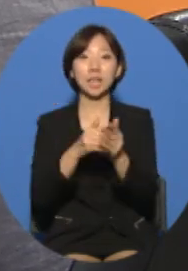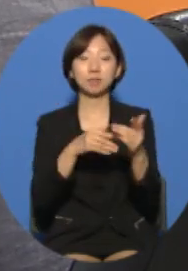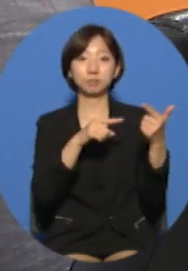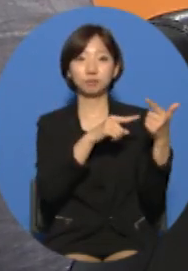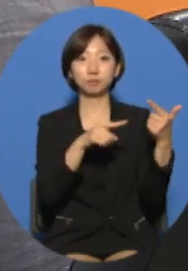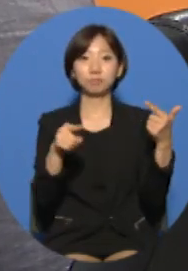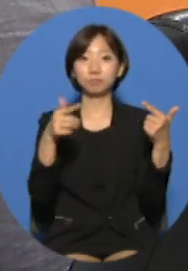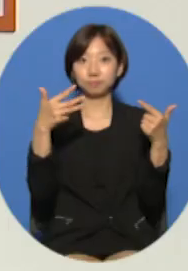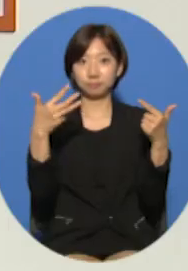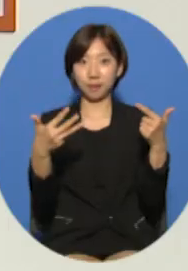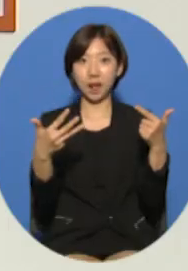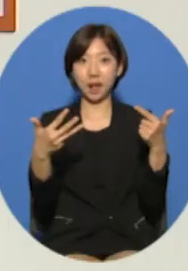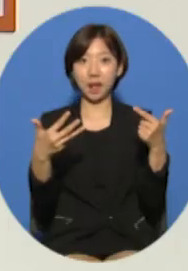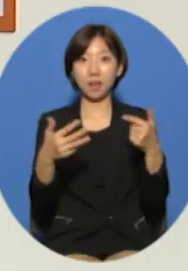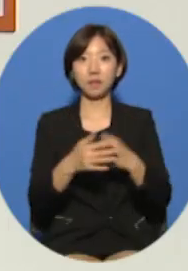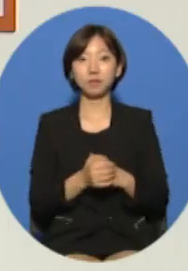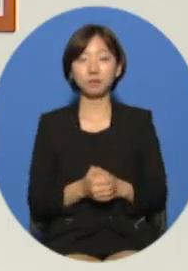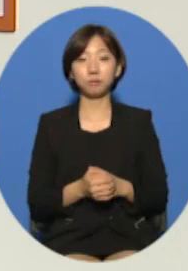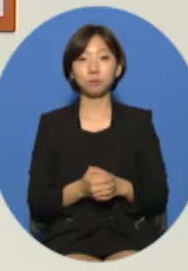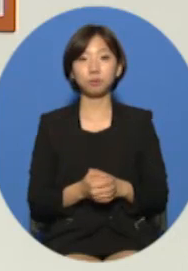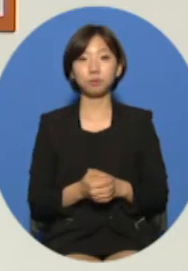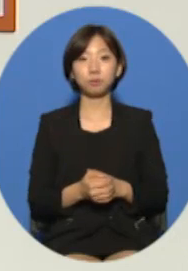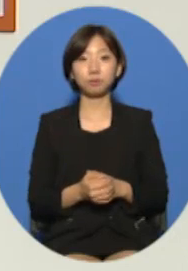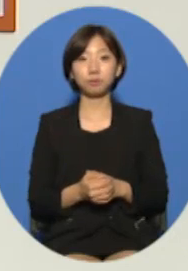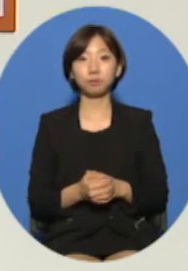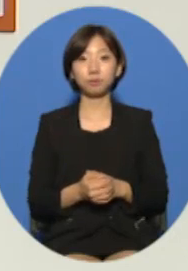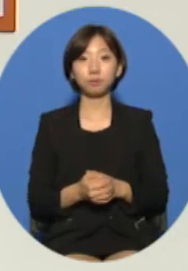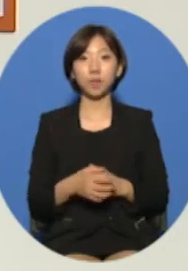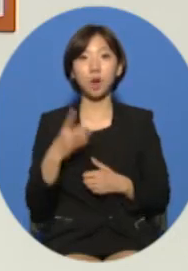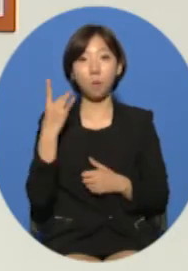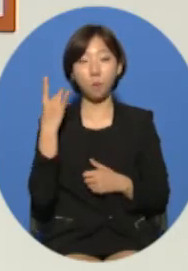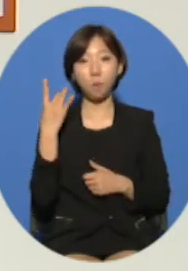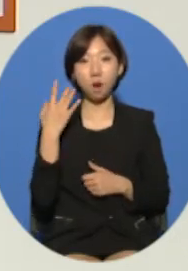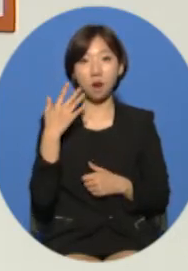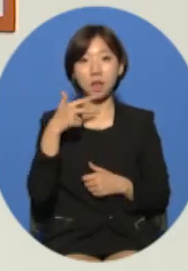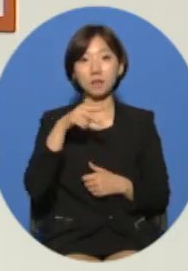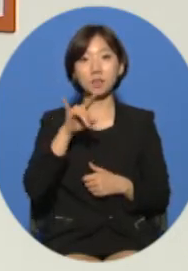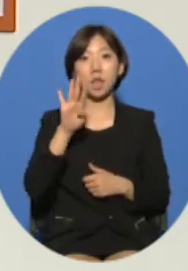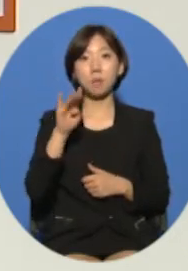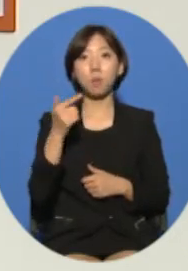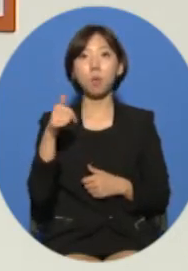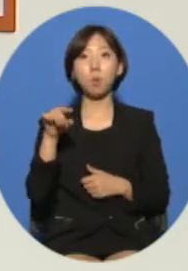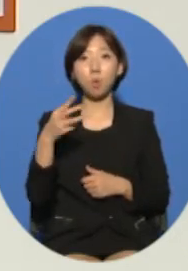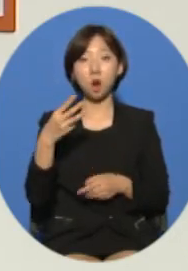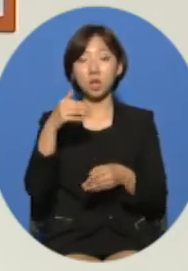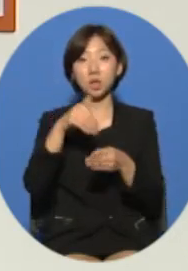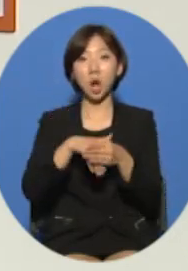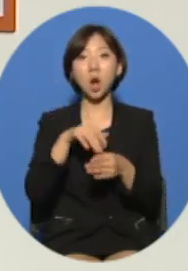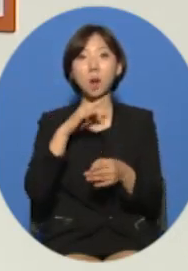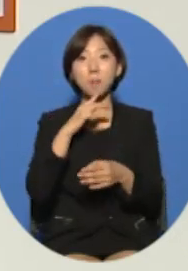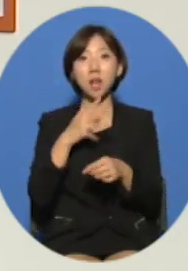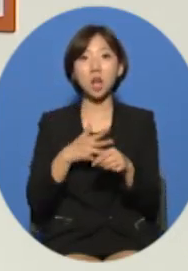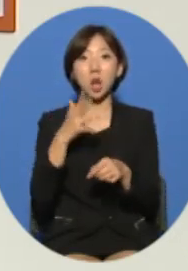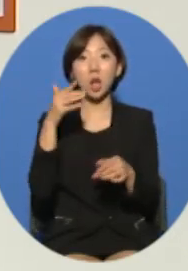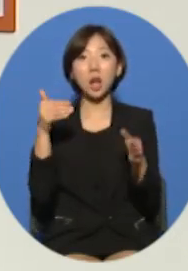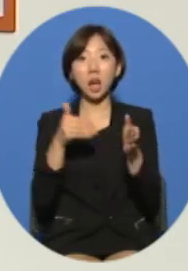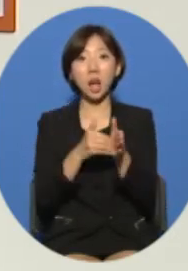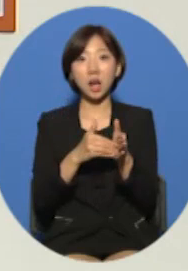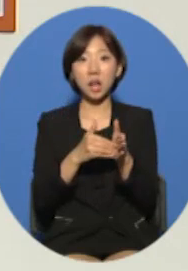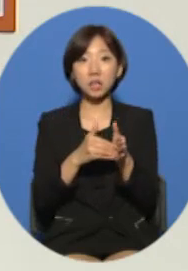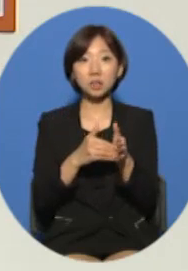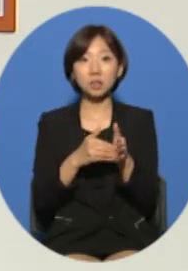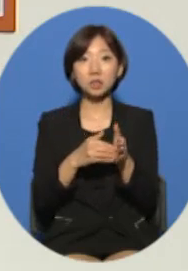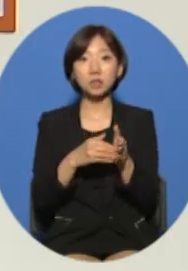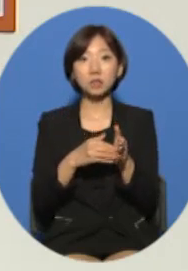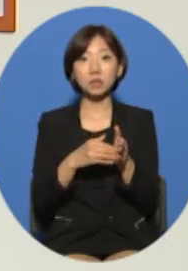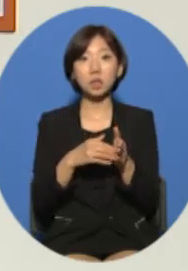네. 그래서 원래 재보궐선거만 이제 8시까지 하도록 되는데 그것은 재보궐선거를 할 때는 그